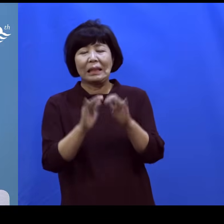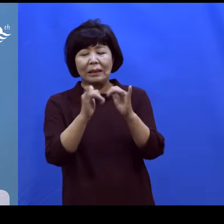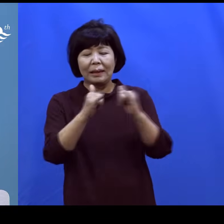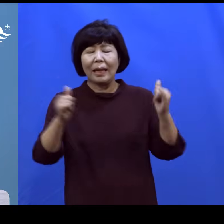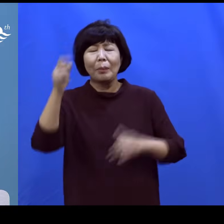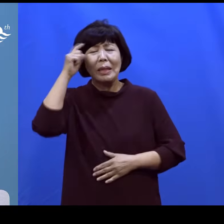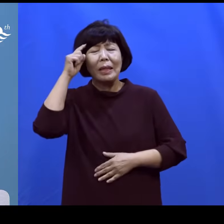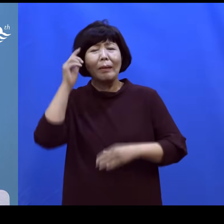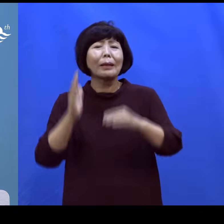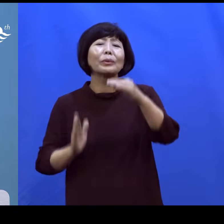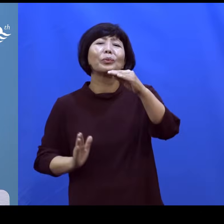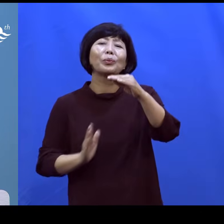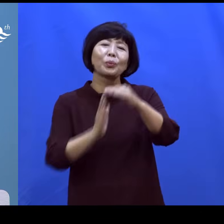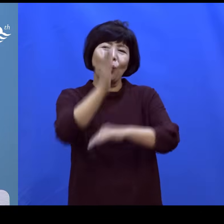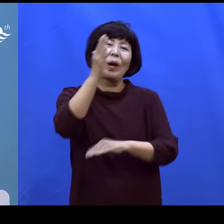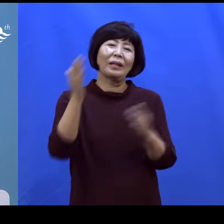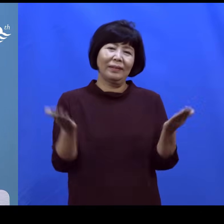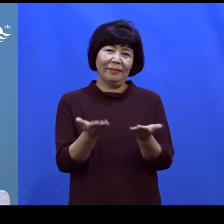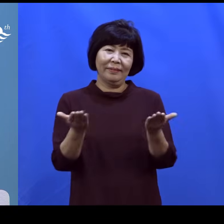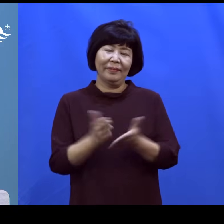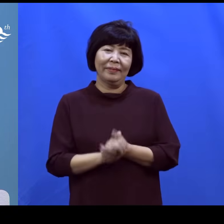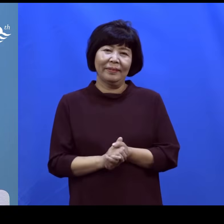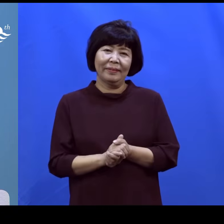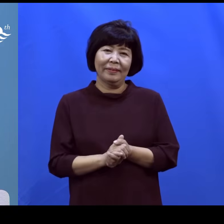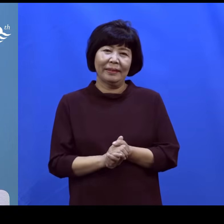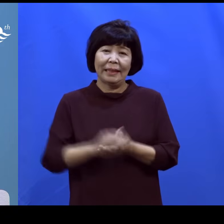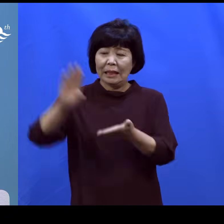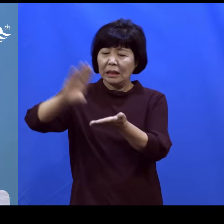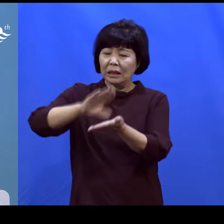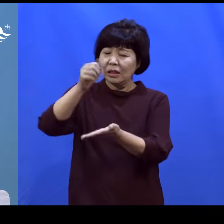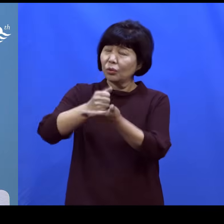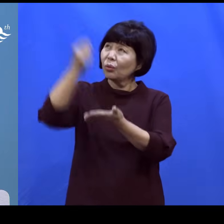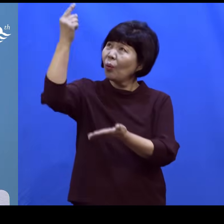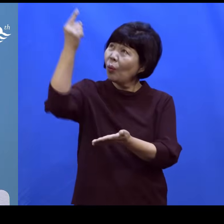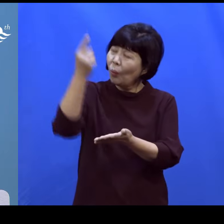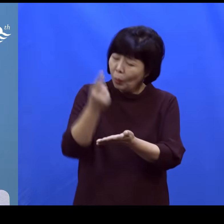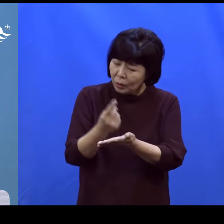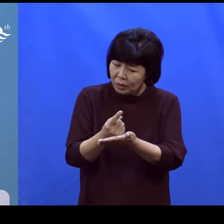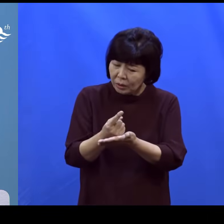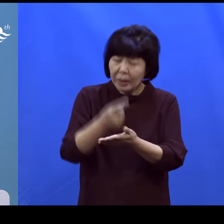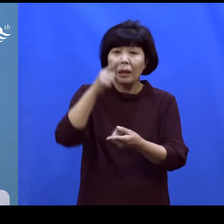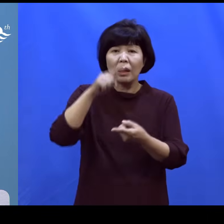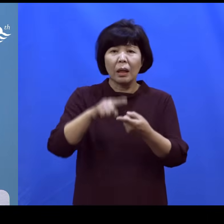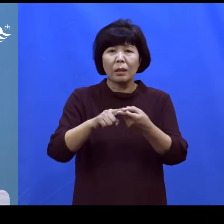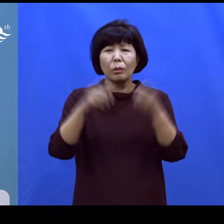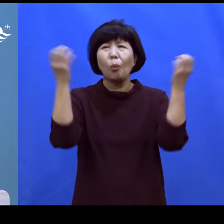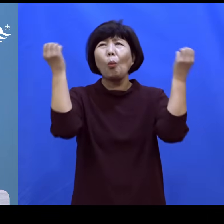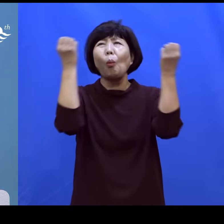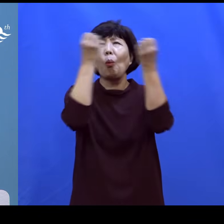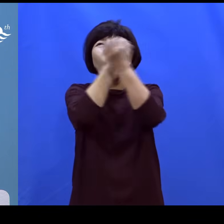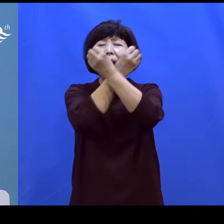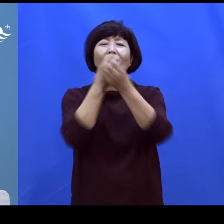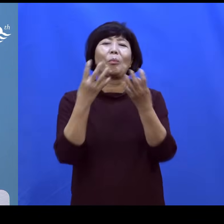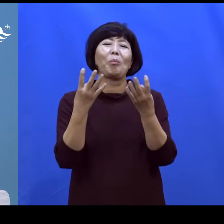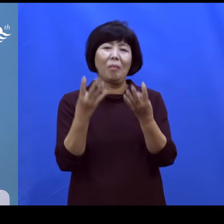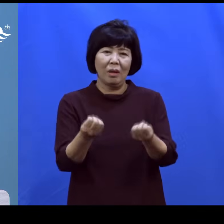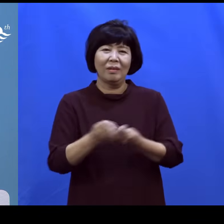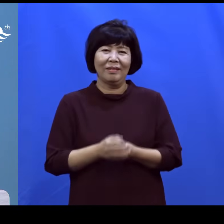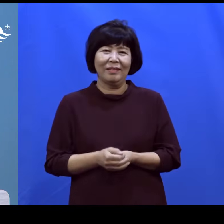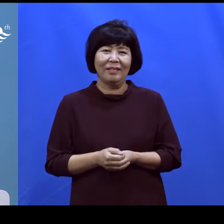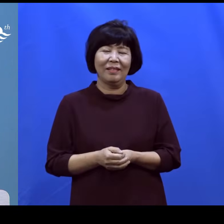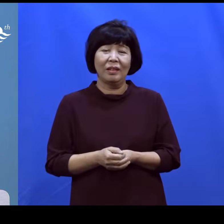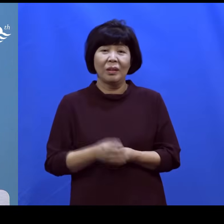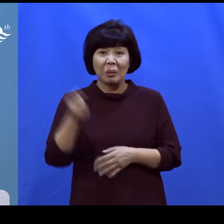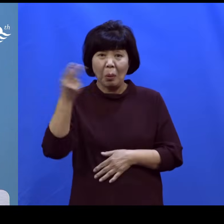훌쩍 뛰어넘는 일입니다. 자, 그리스도가 오신 사건을 오해하는 것은 너무도 당연해 보입니다. 그리고 오해를